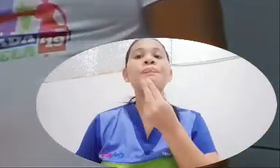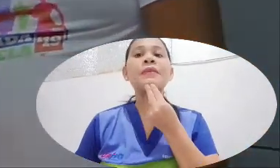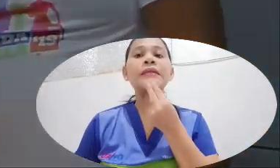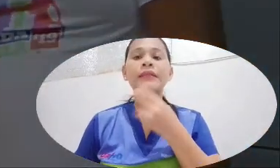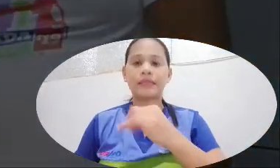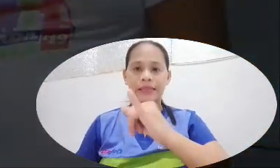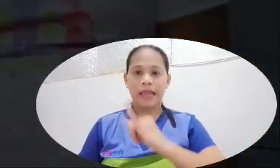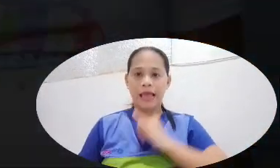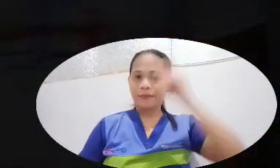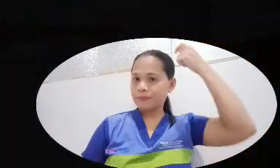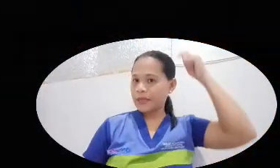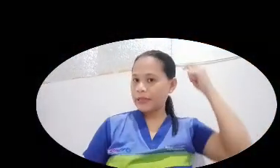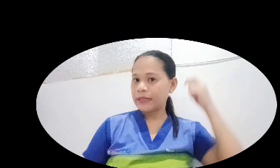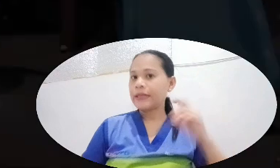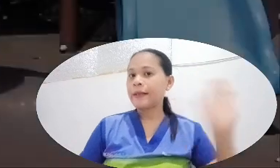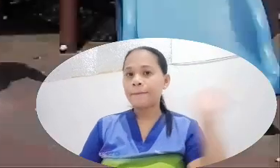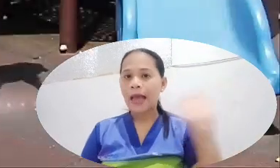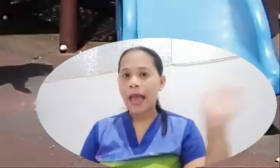Paalam!